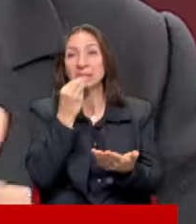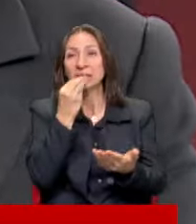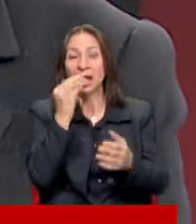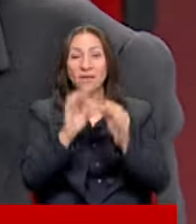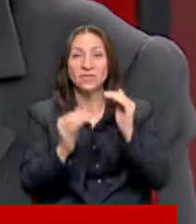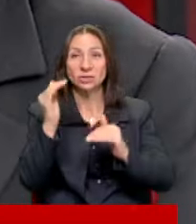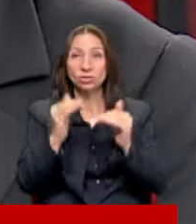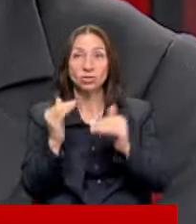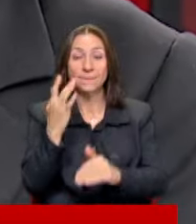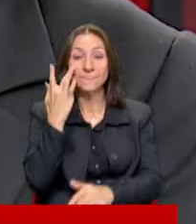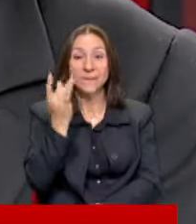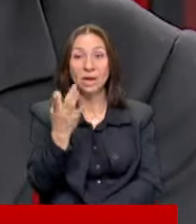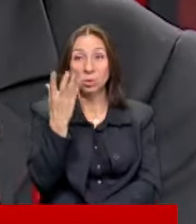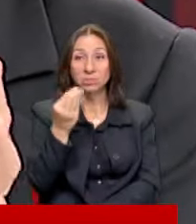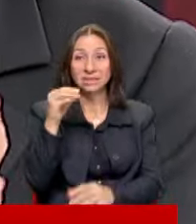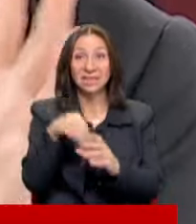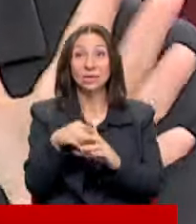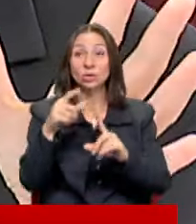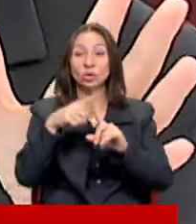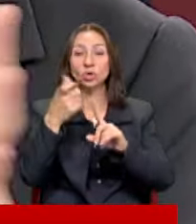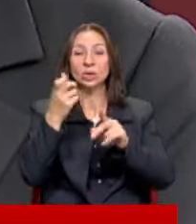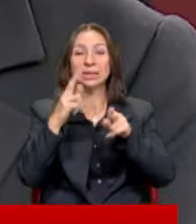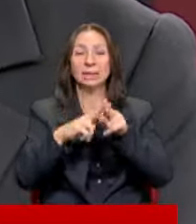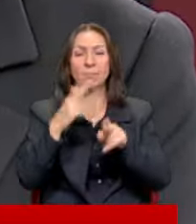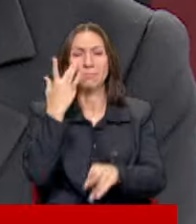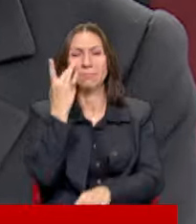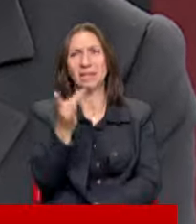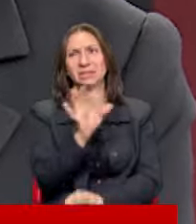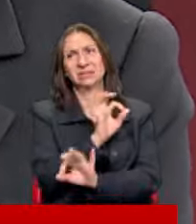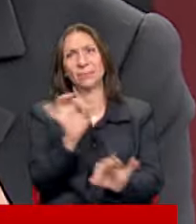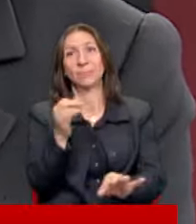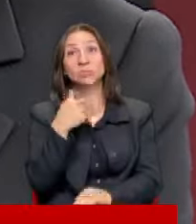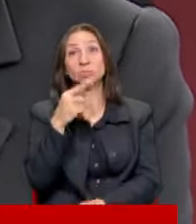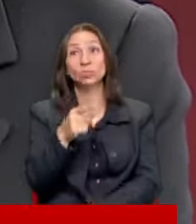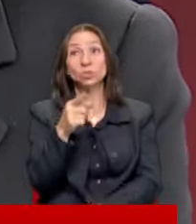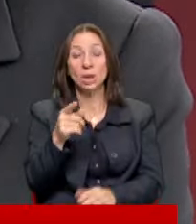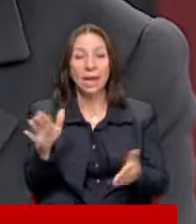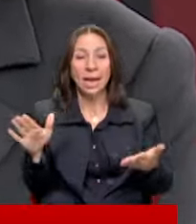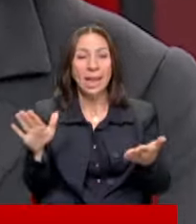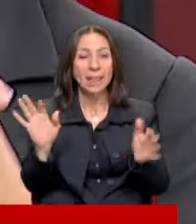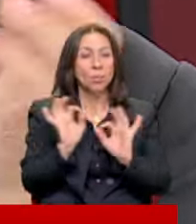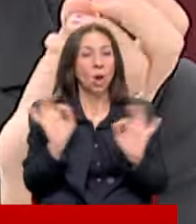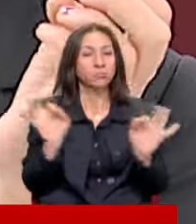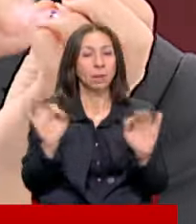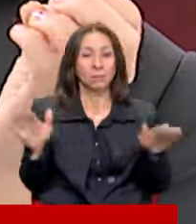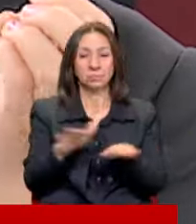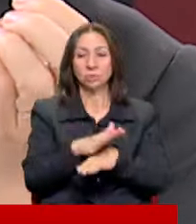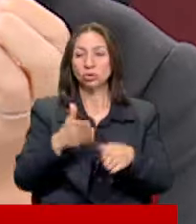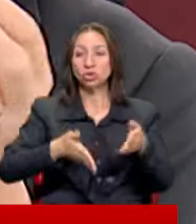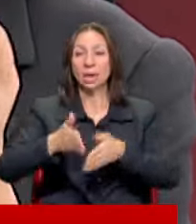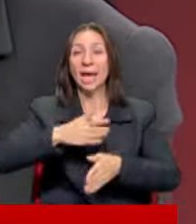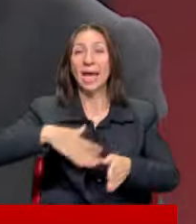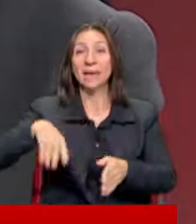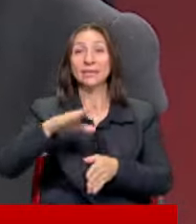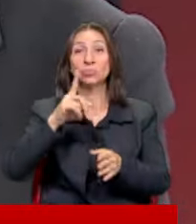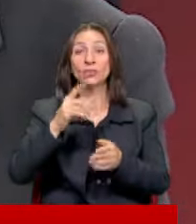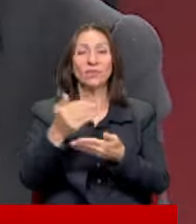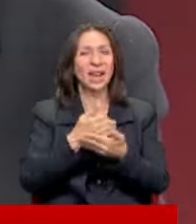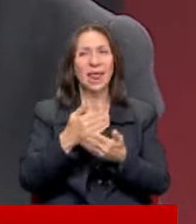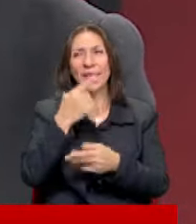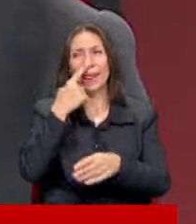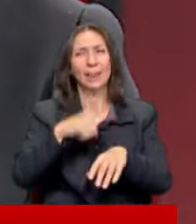enflasyonunun belirlenmesinde TÜİK belirleyici rol oynuyor Biz bunun Manipülasyon olduğunu sokaktaki her vatandaşın bu verilere